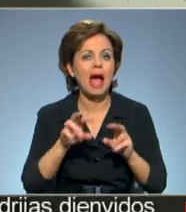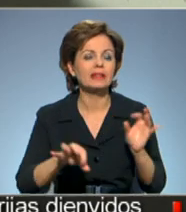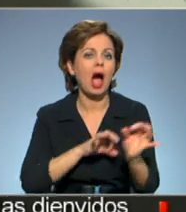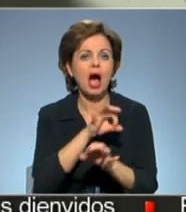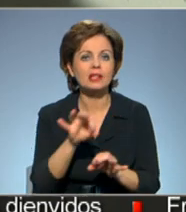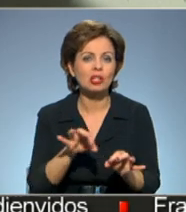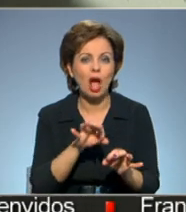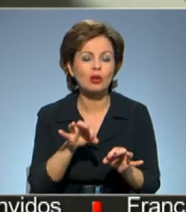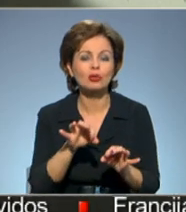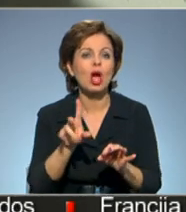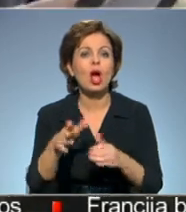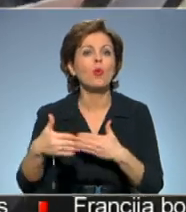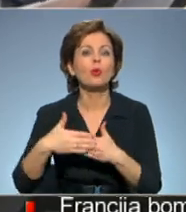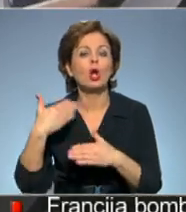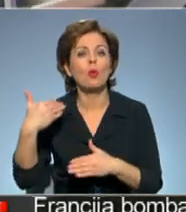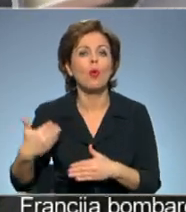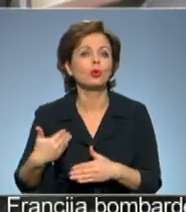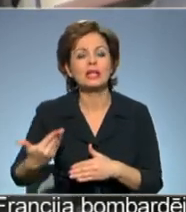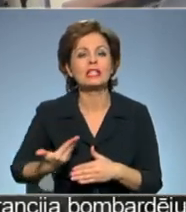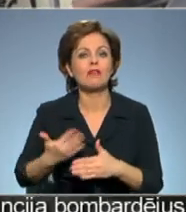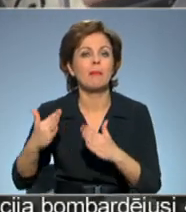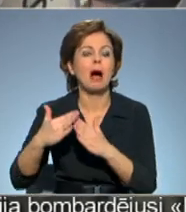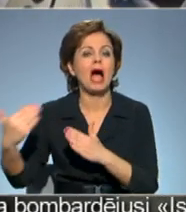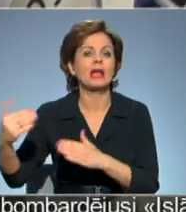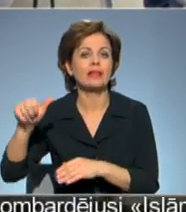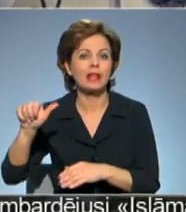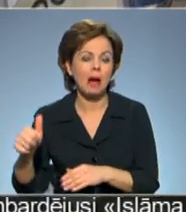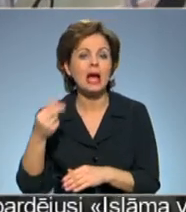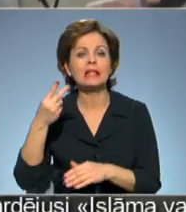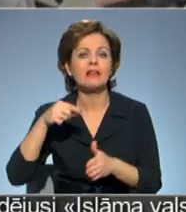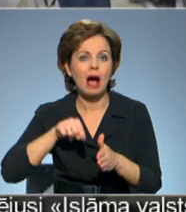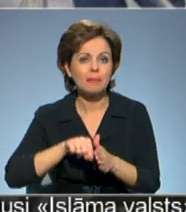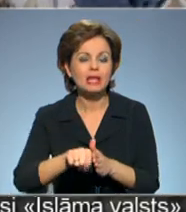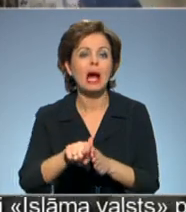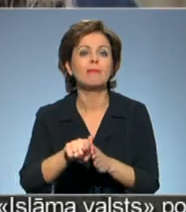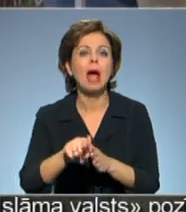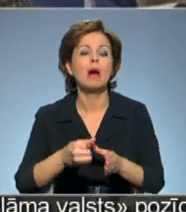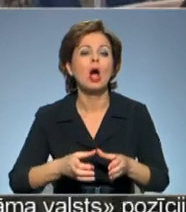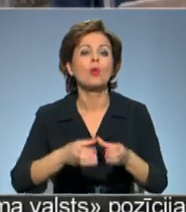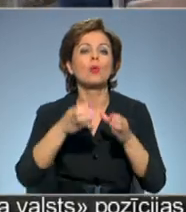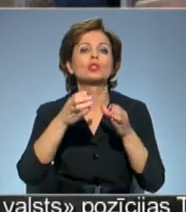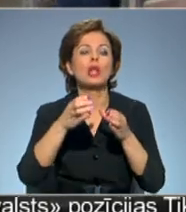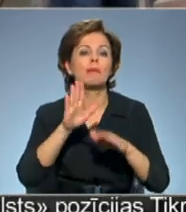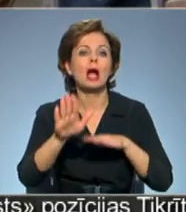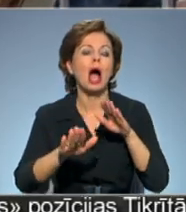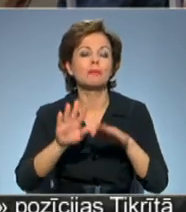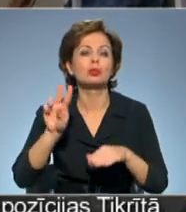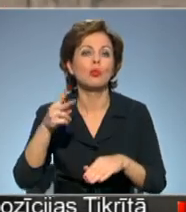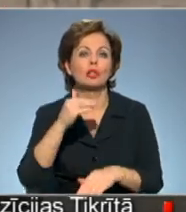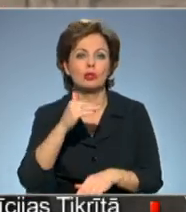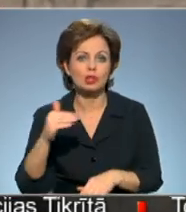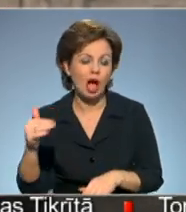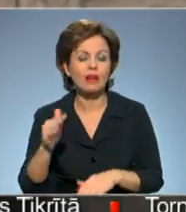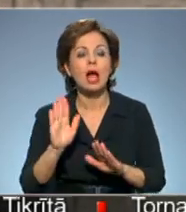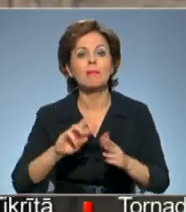Ēkas arhitektūra ir tuva Kuldīgas dzīvojamo māju tipam ar divām ieejām, manteļu skursteņiem un kāpnēm uz otro stāvu. Plānojums